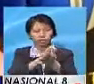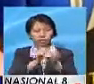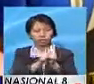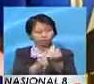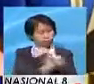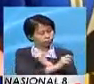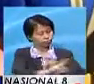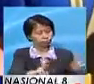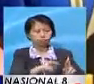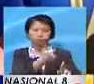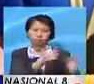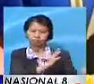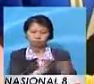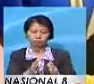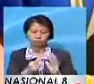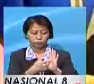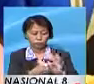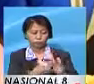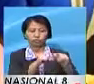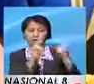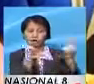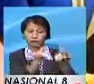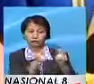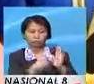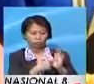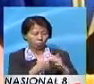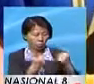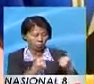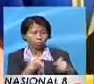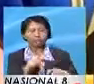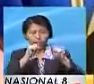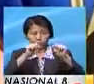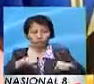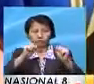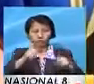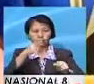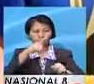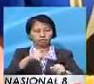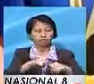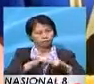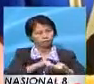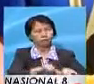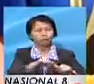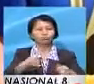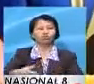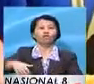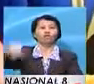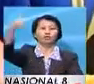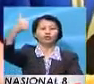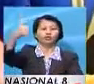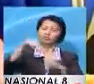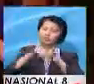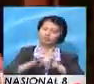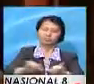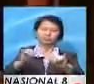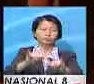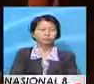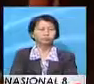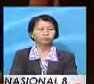yang rapi yang telah ditunjukkan oleh pasukan kita mampu untuk mengekalkan kejuraan tersebut